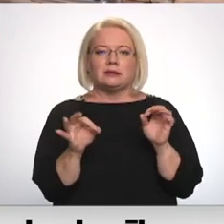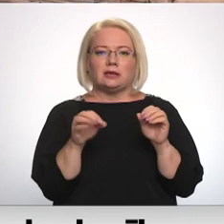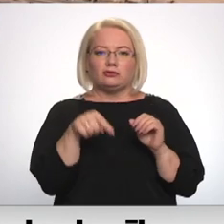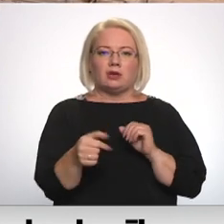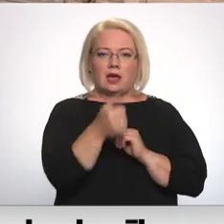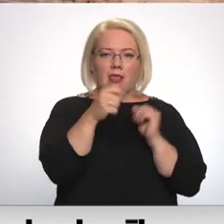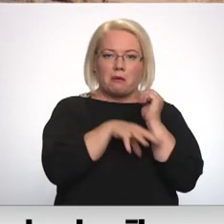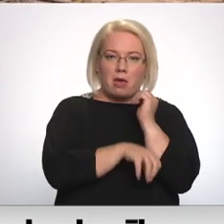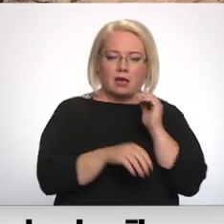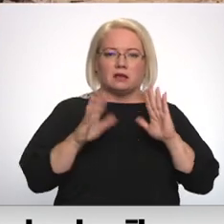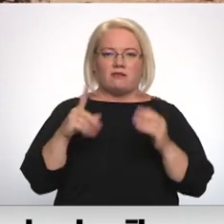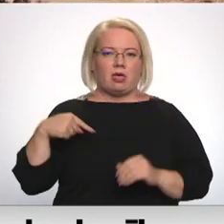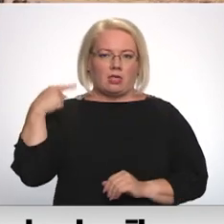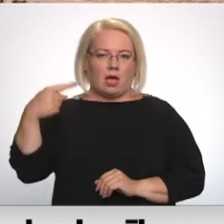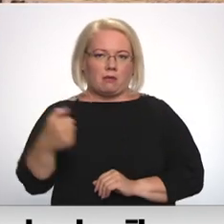nākamgad.